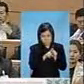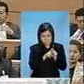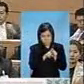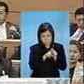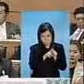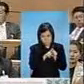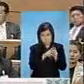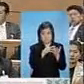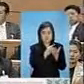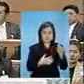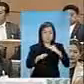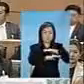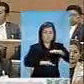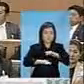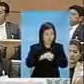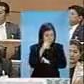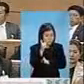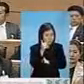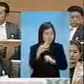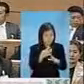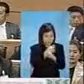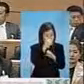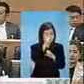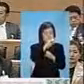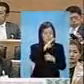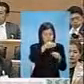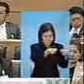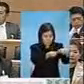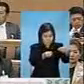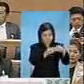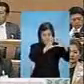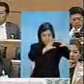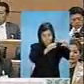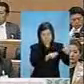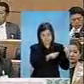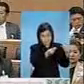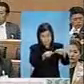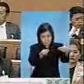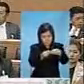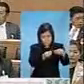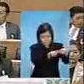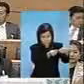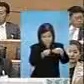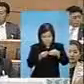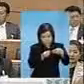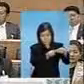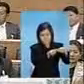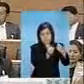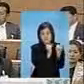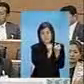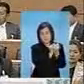มันจะเอาอะไรมาเป็นข้อสรุปล่ะครับว่าถ้ารับผลประโยชน์จากรัฐแล้วมีจิตใจโอนเอ็นอยุติธร